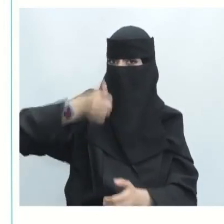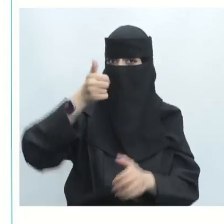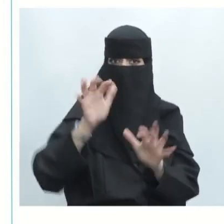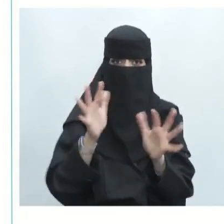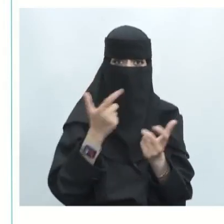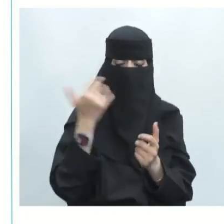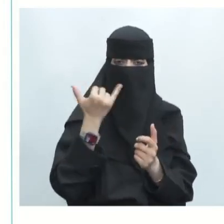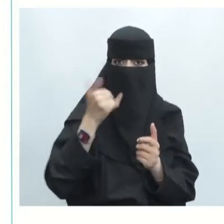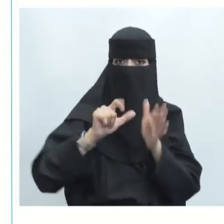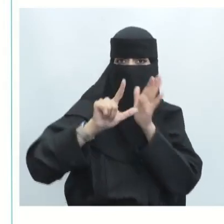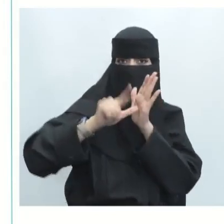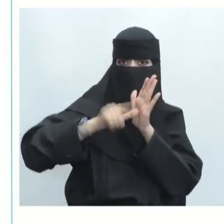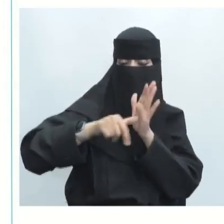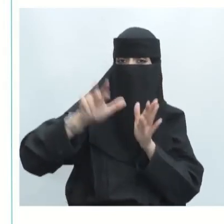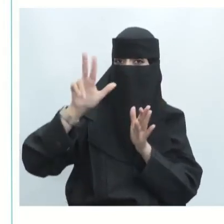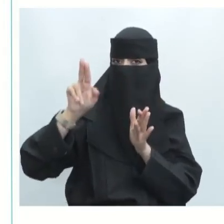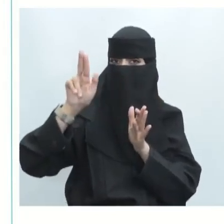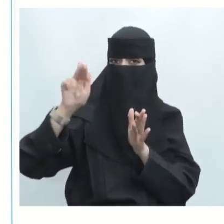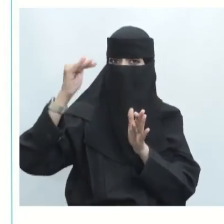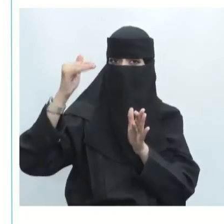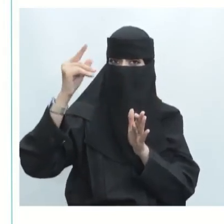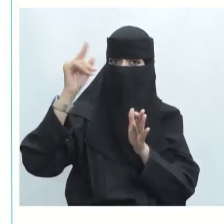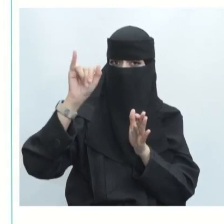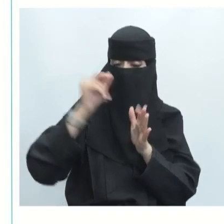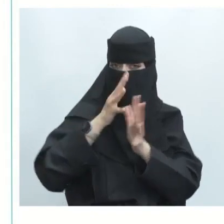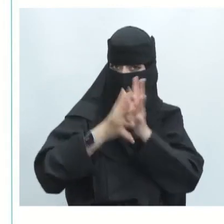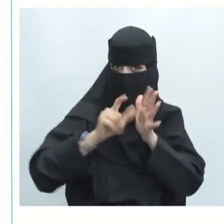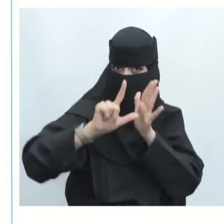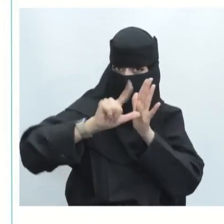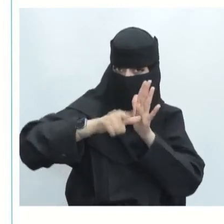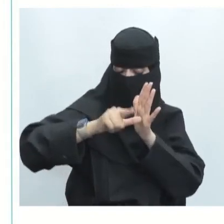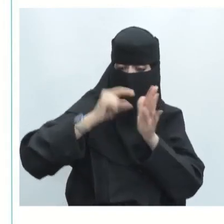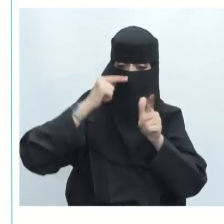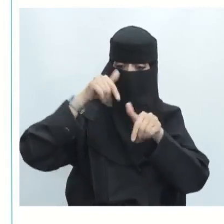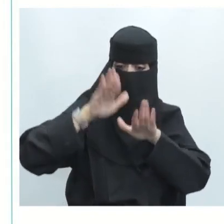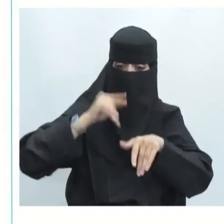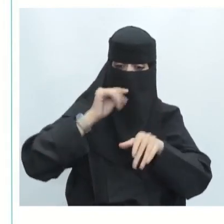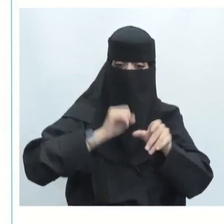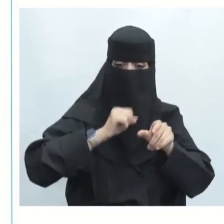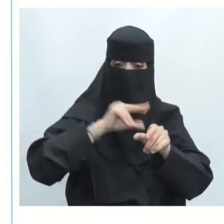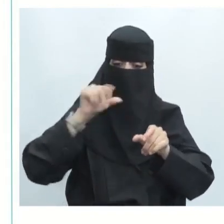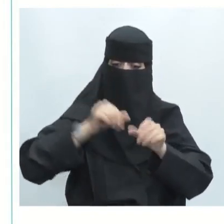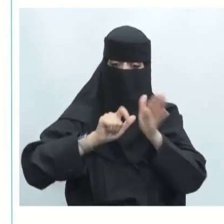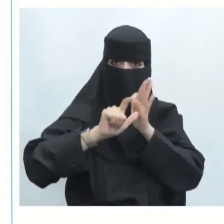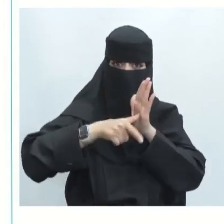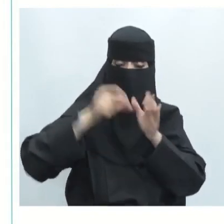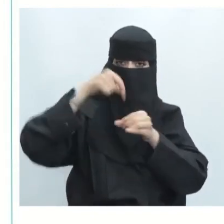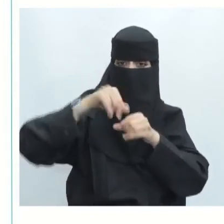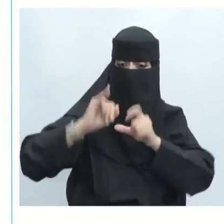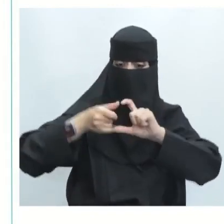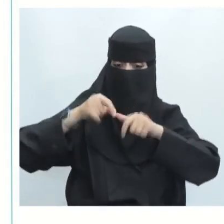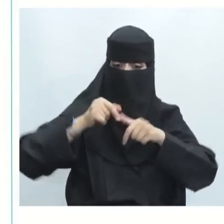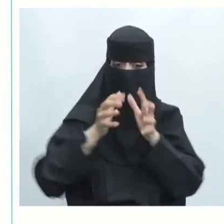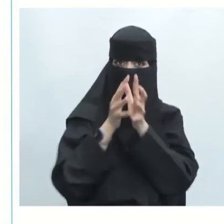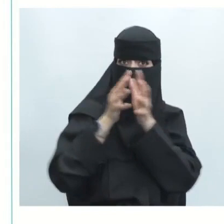التخطيط في منظمه ما كبيره ومعقده الى حد ما تركيب احجيه الصور